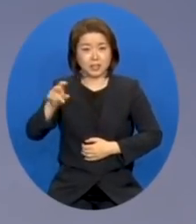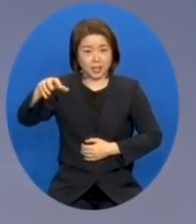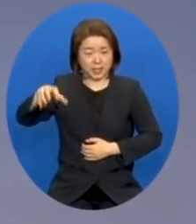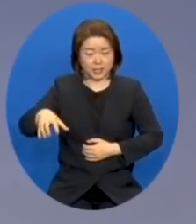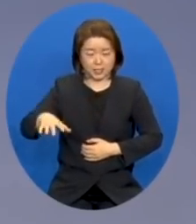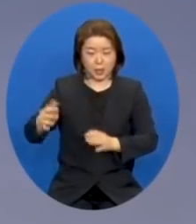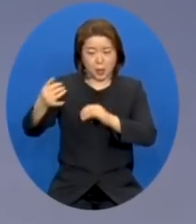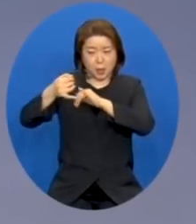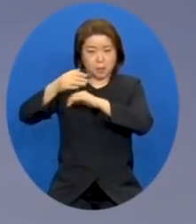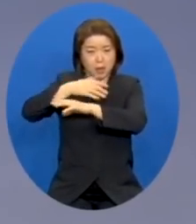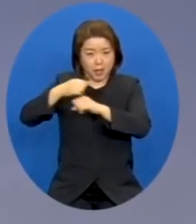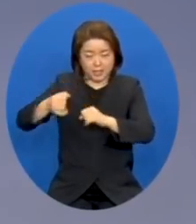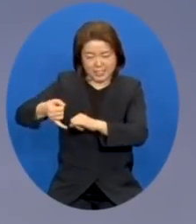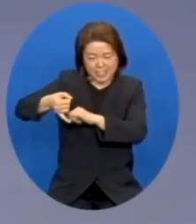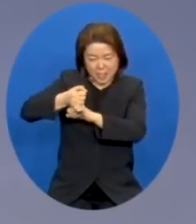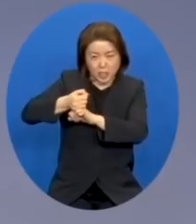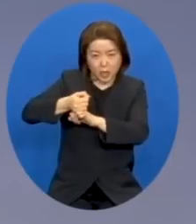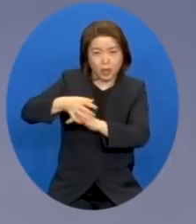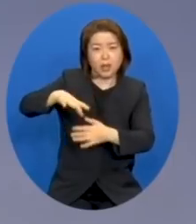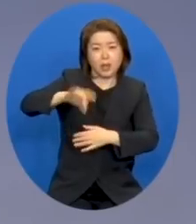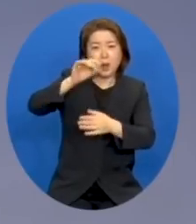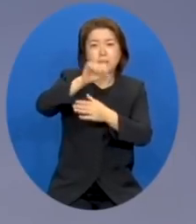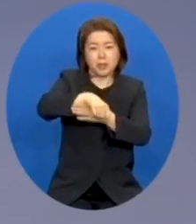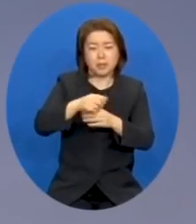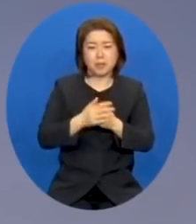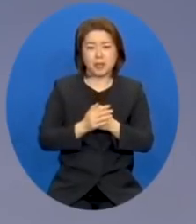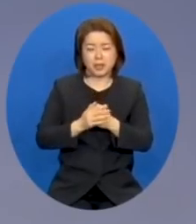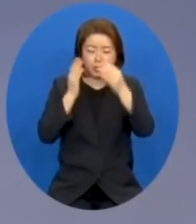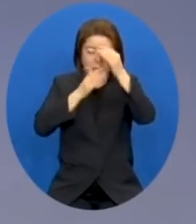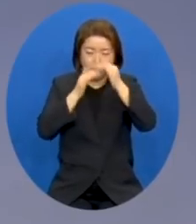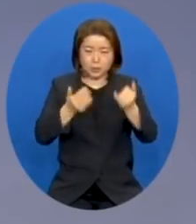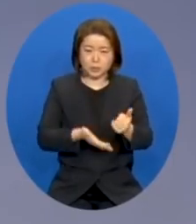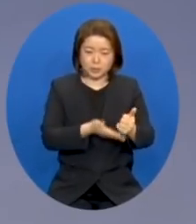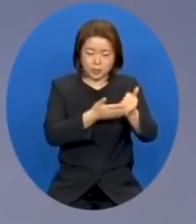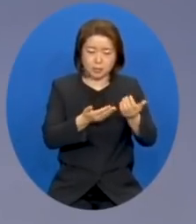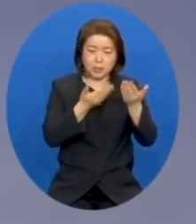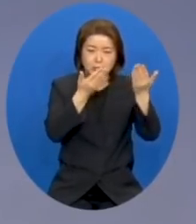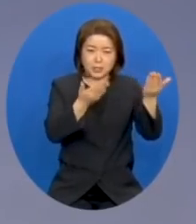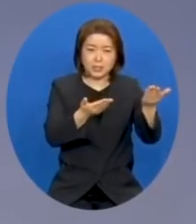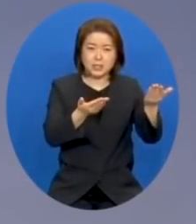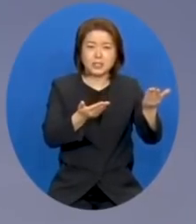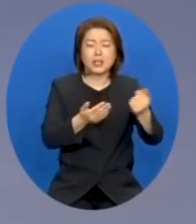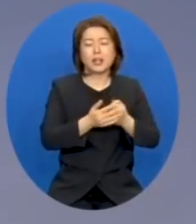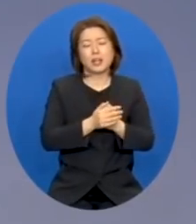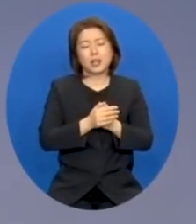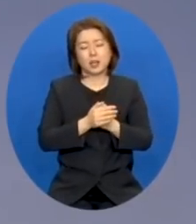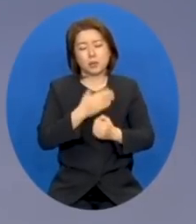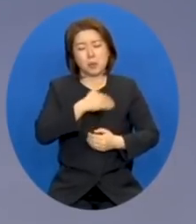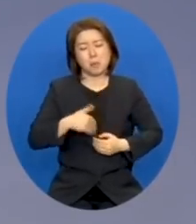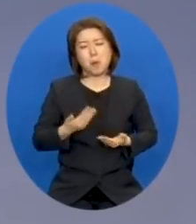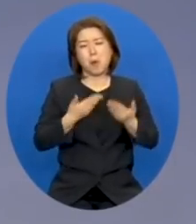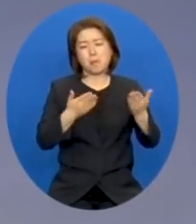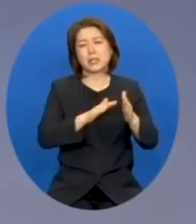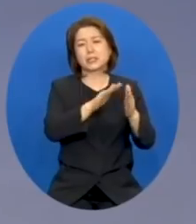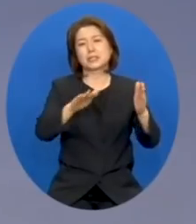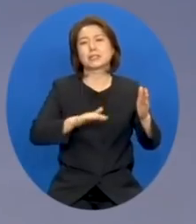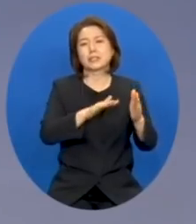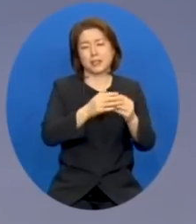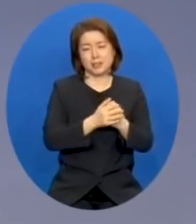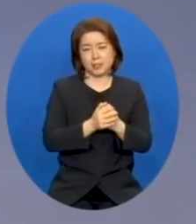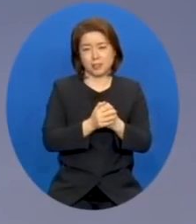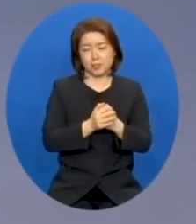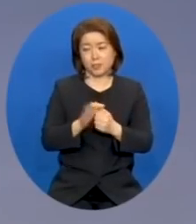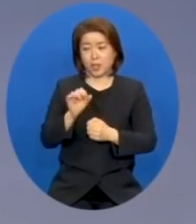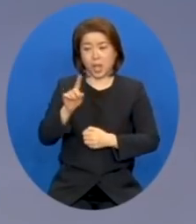성도들을 섬기는 일에 몸을 바친 가정입니다 스데반 와 를 소개하면서 열매라고 아가